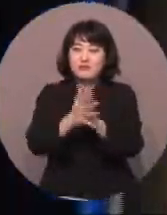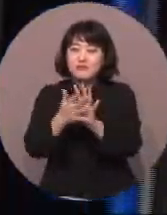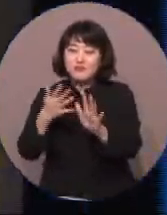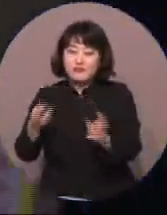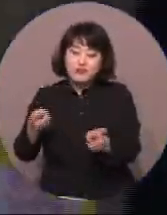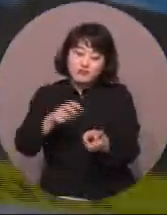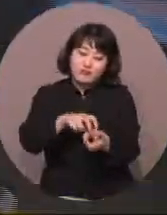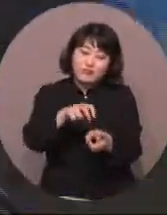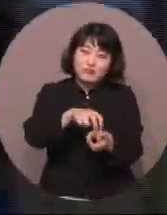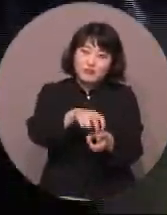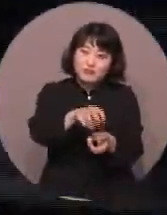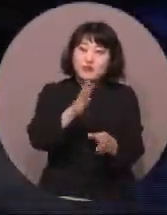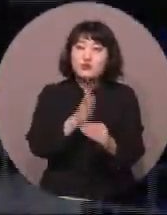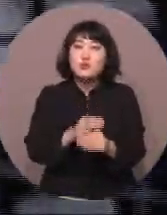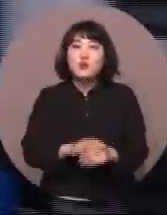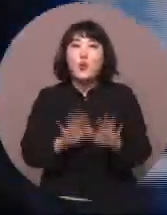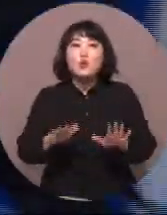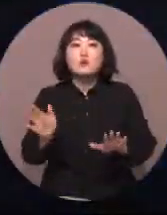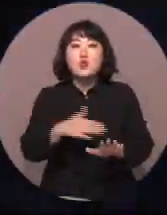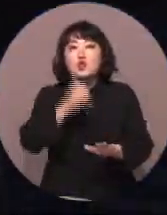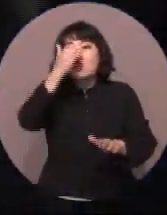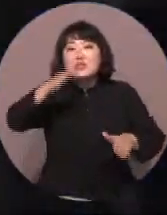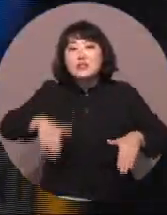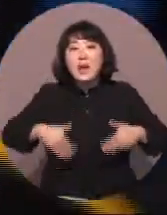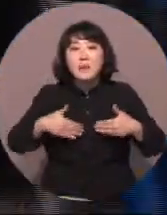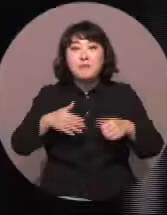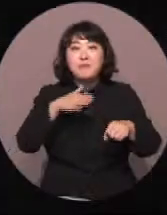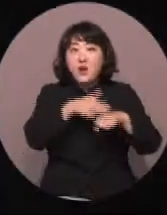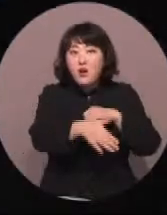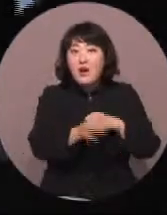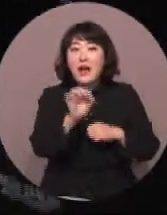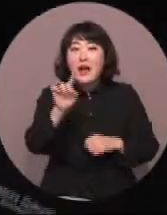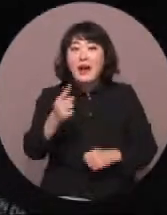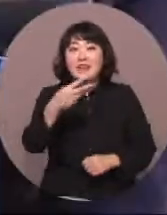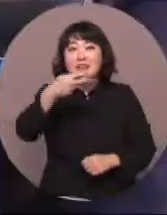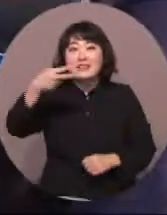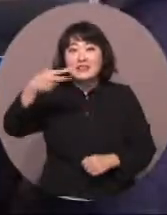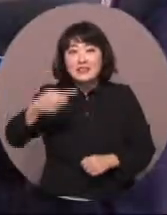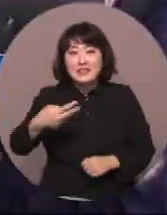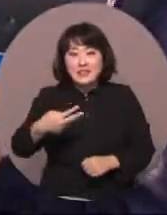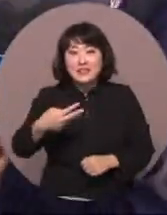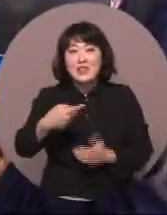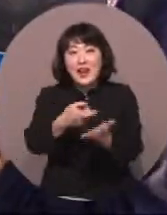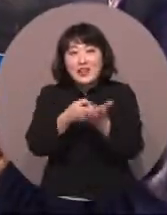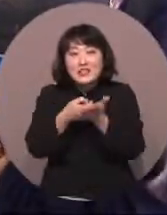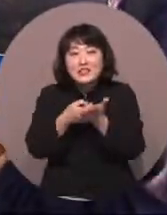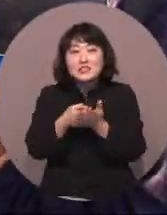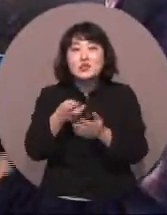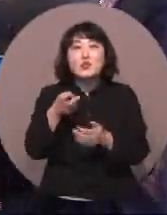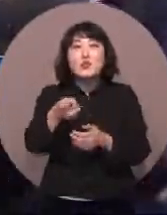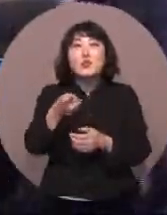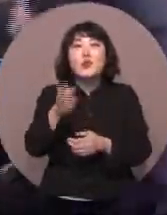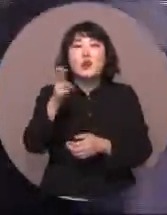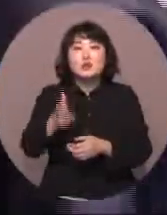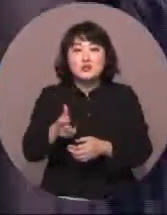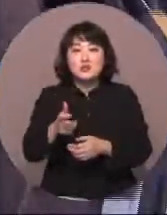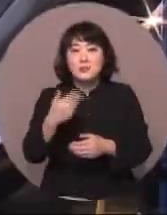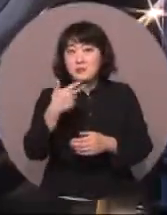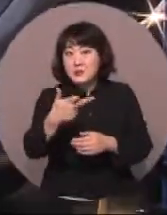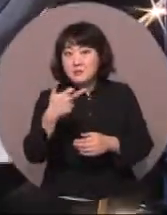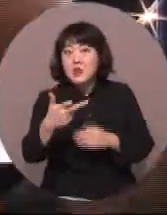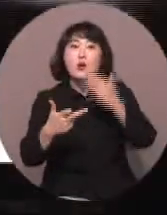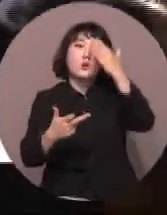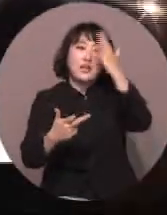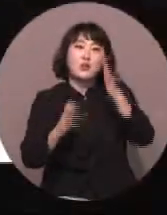탑승합니다. 오늘부터 충남형 알뜰 교통카드를 쓰는 청소년과 어린이는 버스비가 공짜입니다.